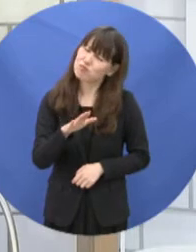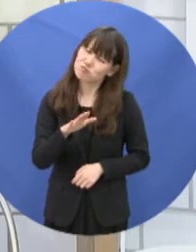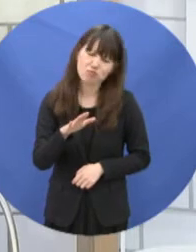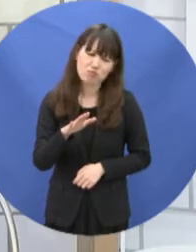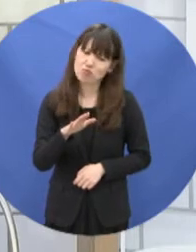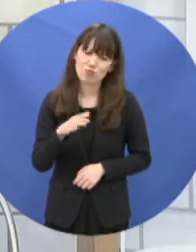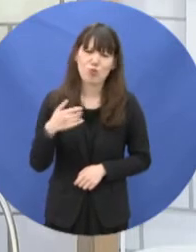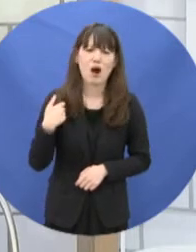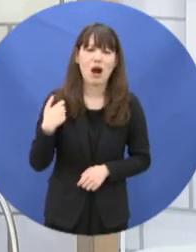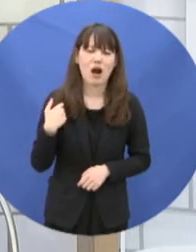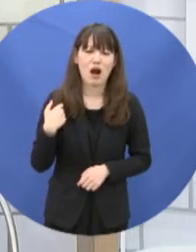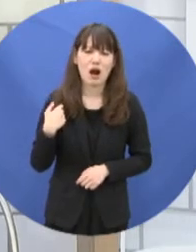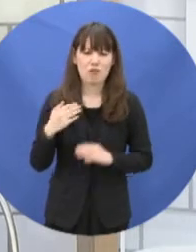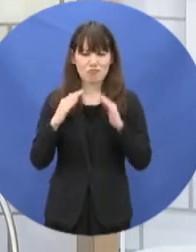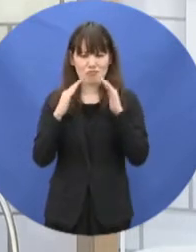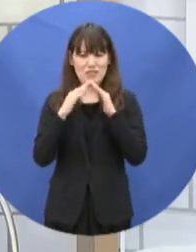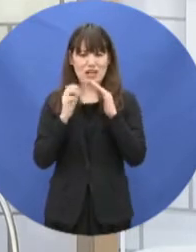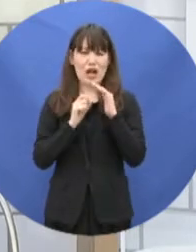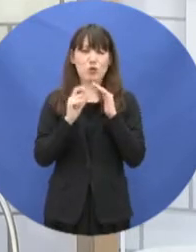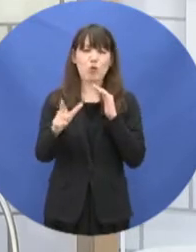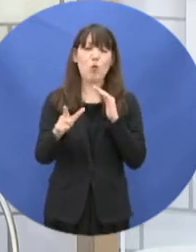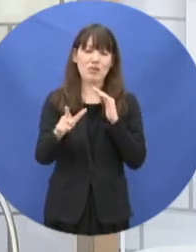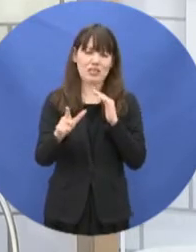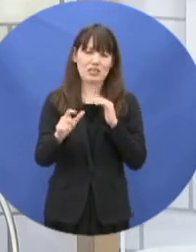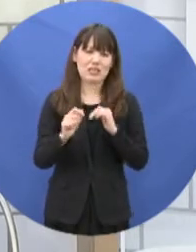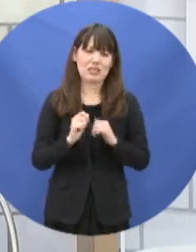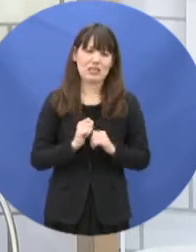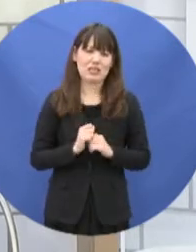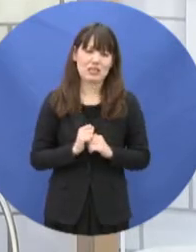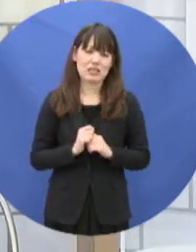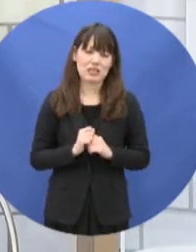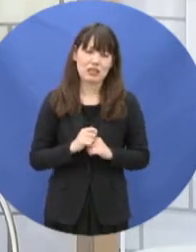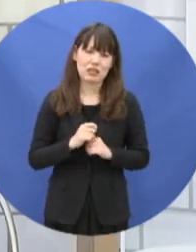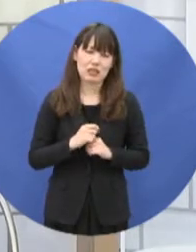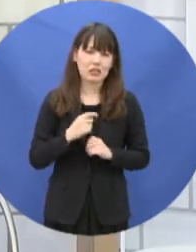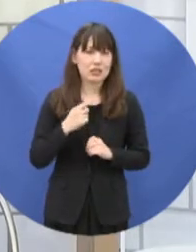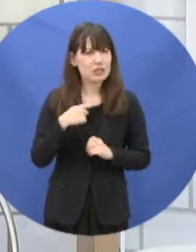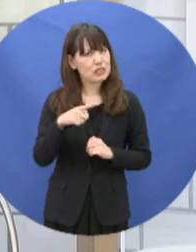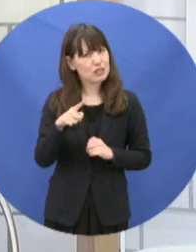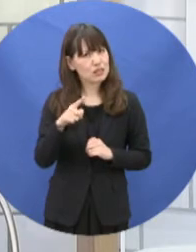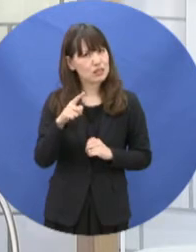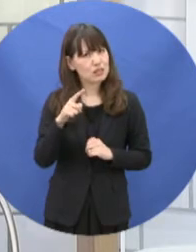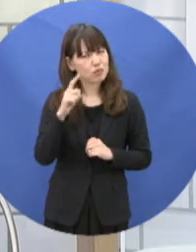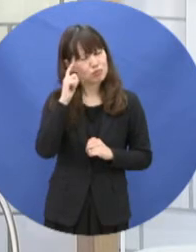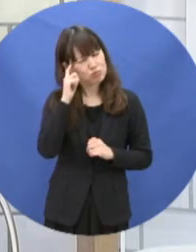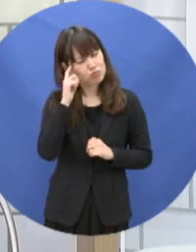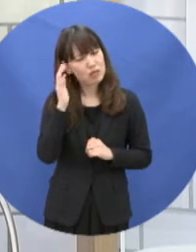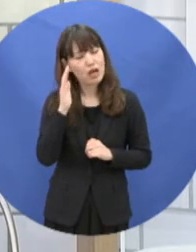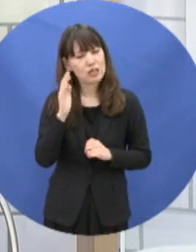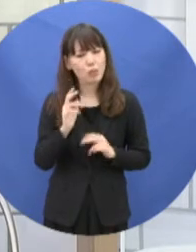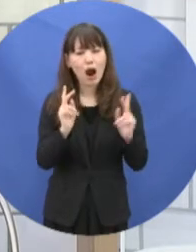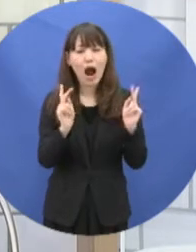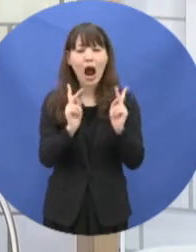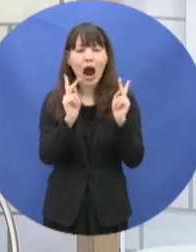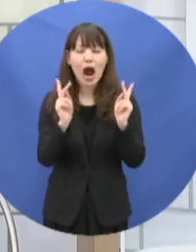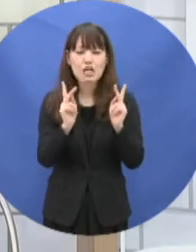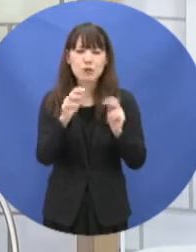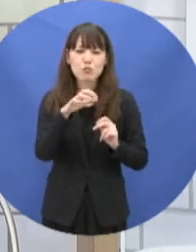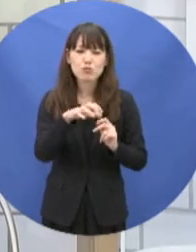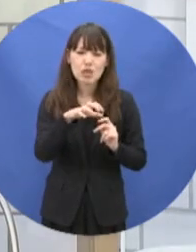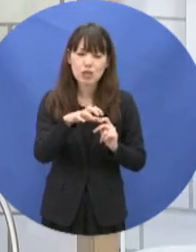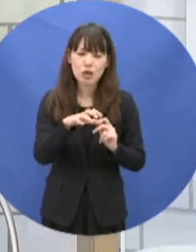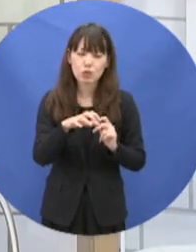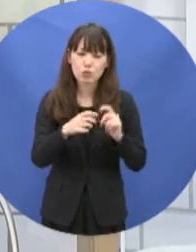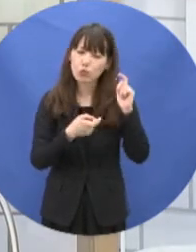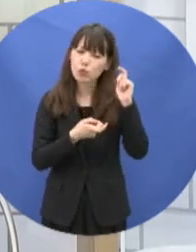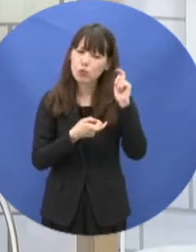かな、分かんないですけど、ちょっと遠いんです、僕の住んだとこからは、だから行った記憶はないんですけど、まあ、カーニバルプラザというのはもう名前